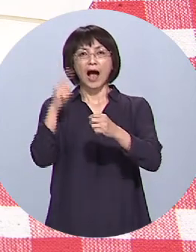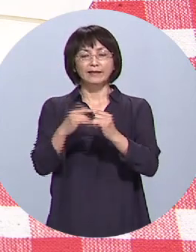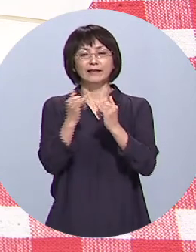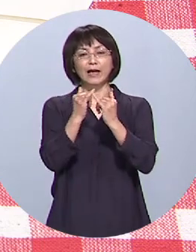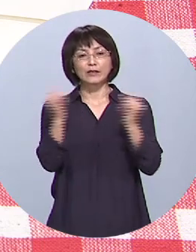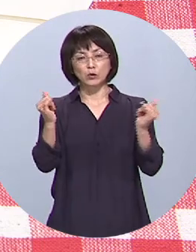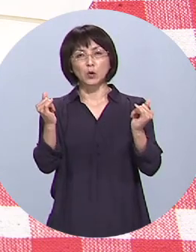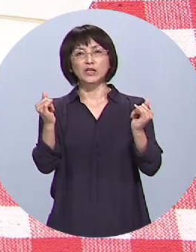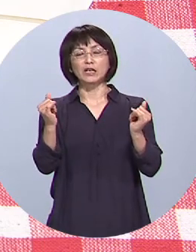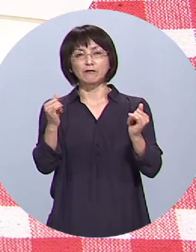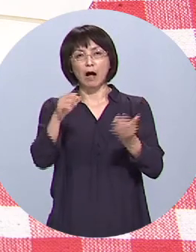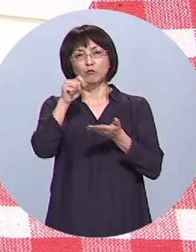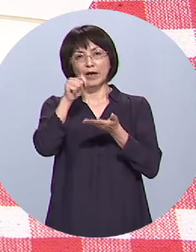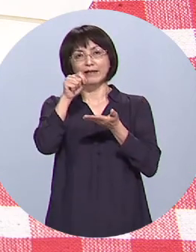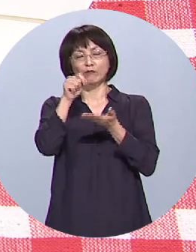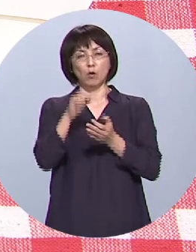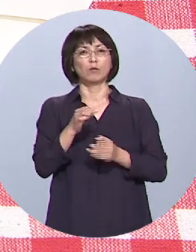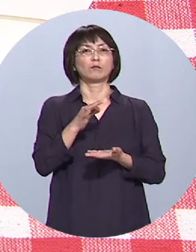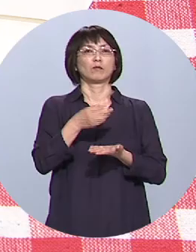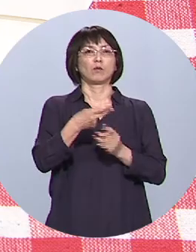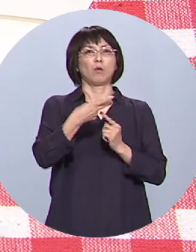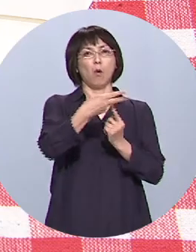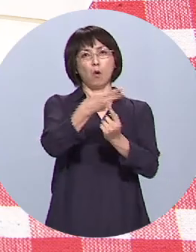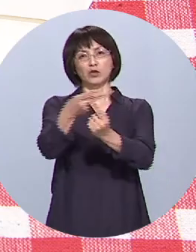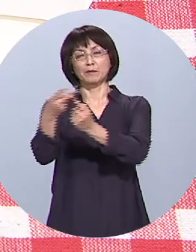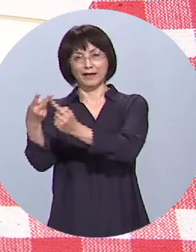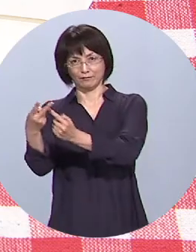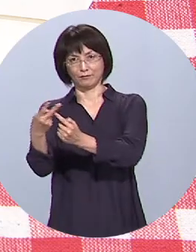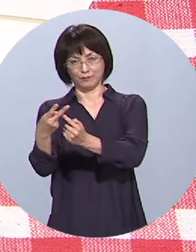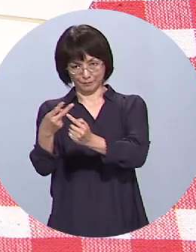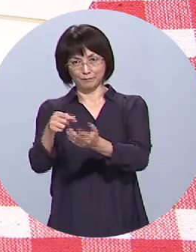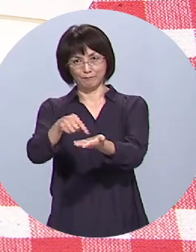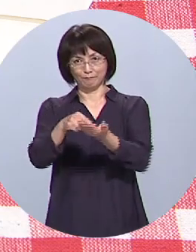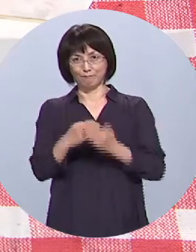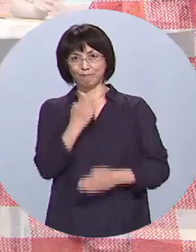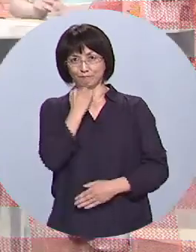発送をもって返させていただきます。たくさんのご応募お待ちしています。